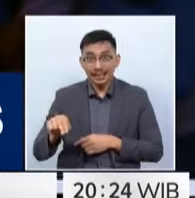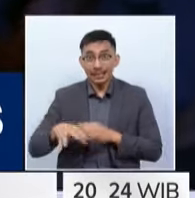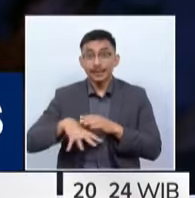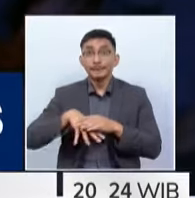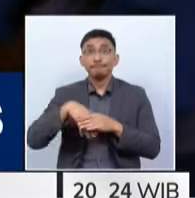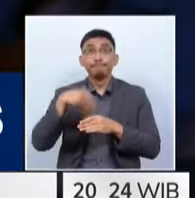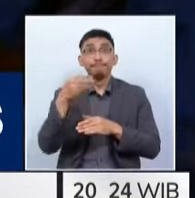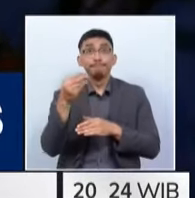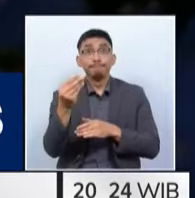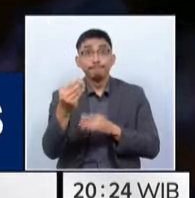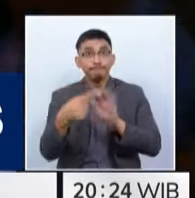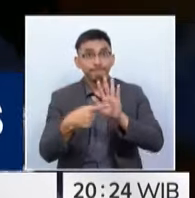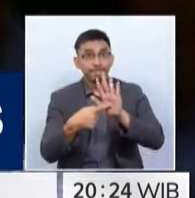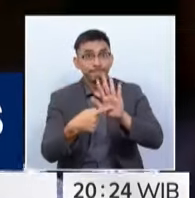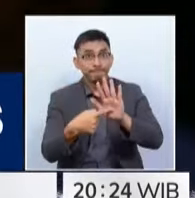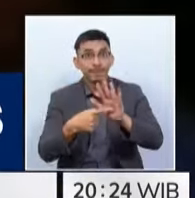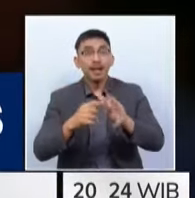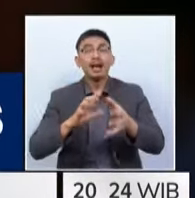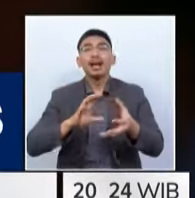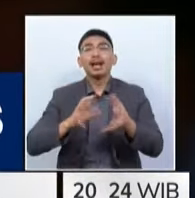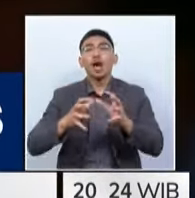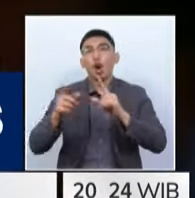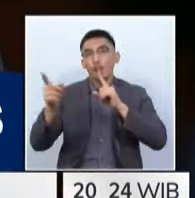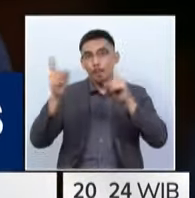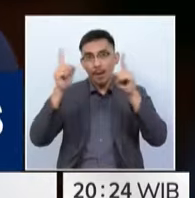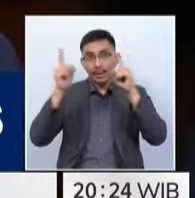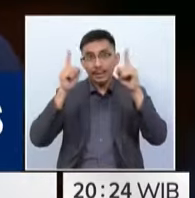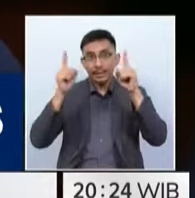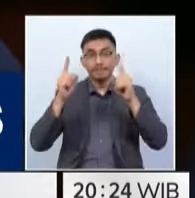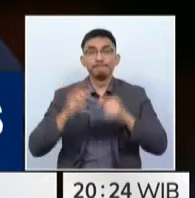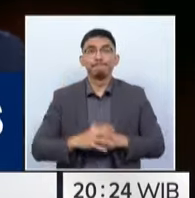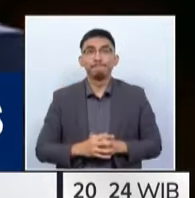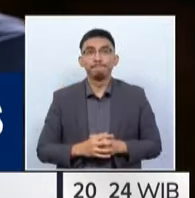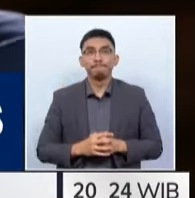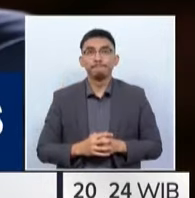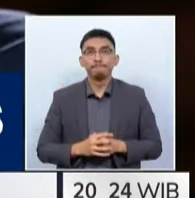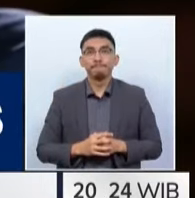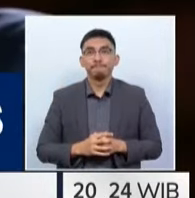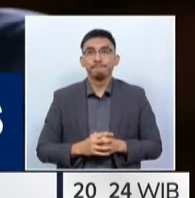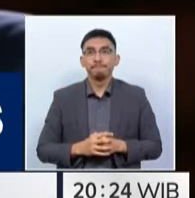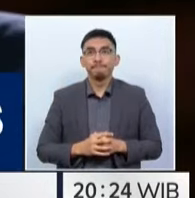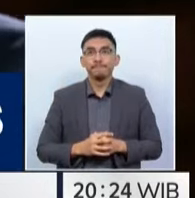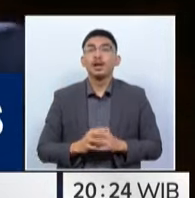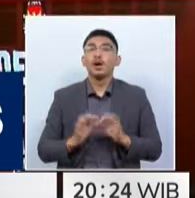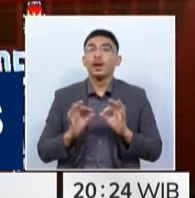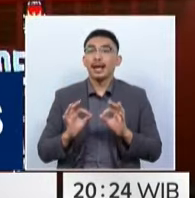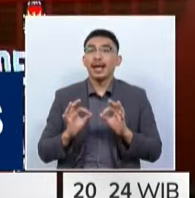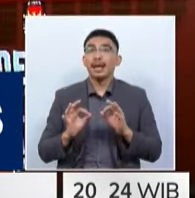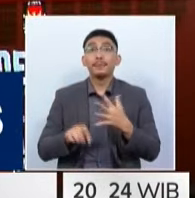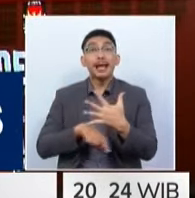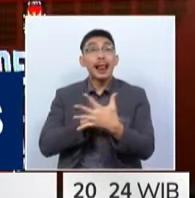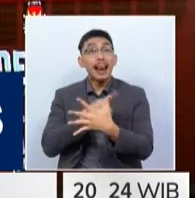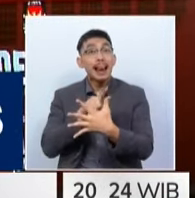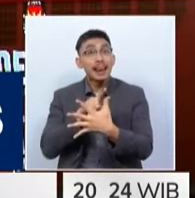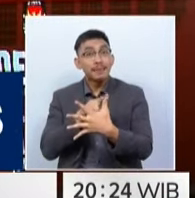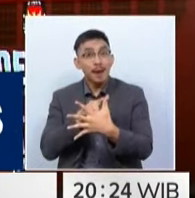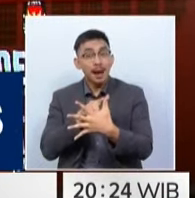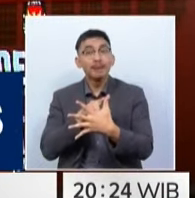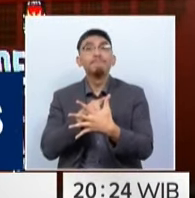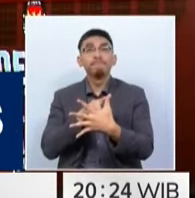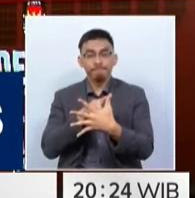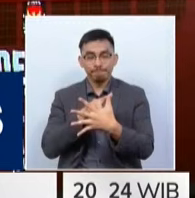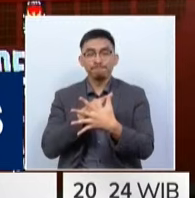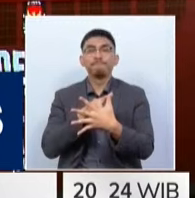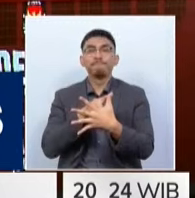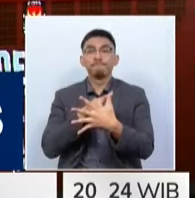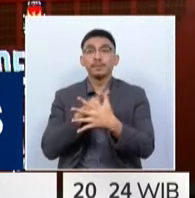ke kamera Pak geopolitik Baik geopolitik adalaha kelima dan selanjutnya kami persilakan kepada panelis Bapak